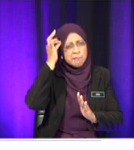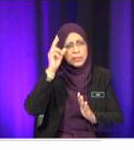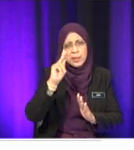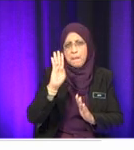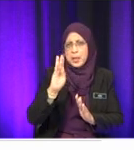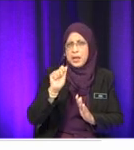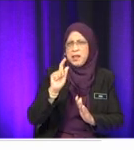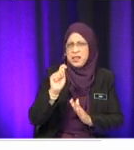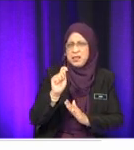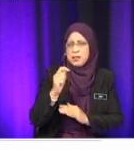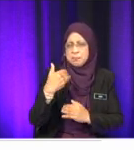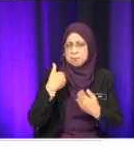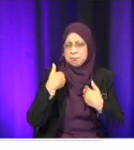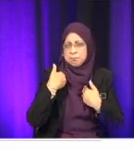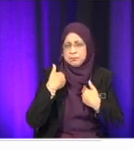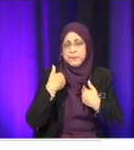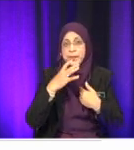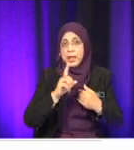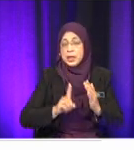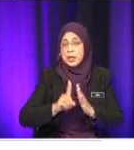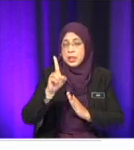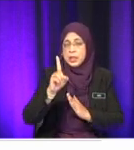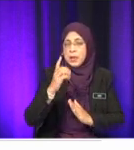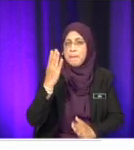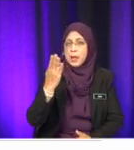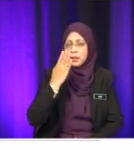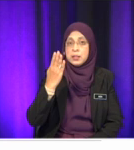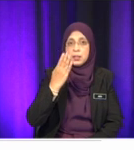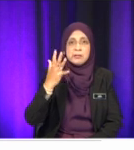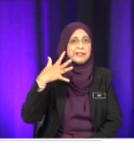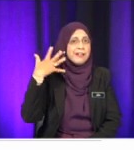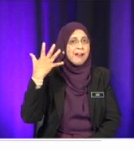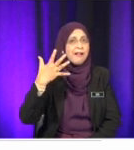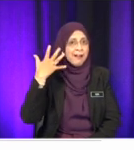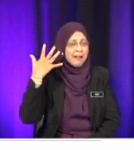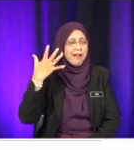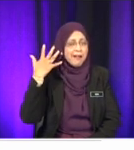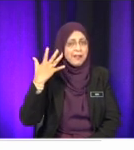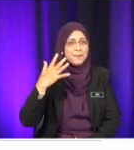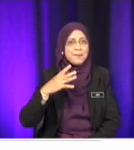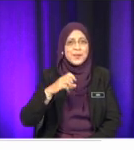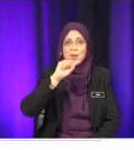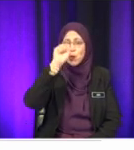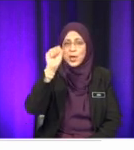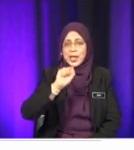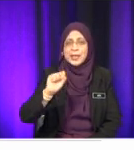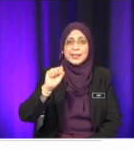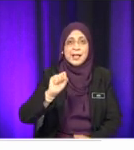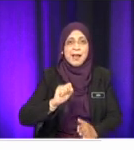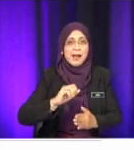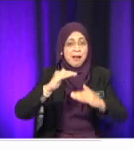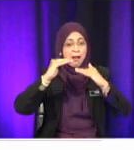tinggi selalunya berkaitan dengan sejarah sejarah seni Oke ini merupakan